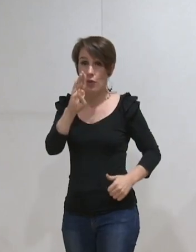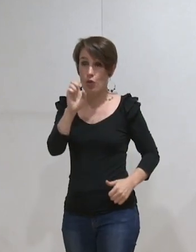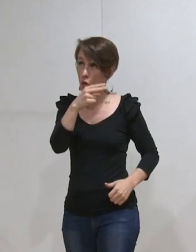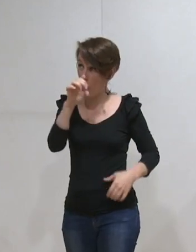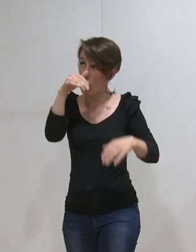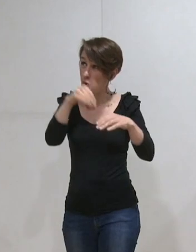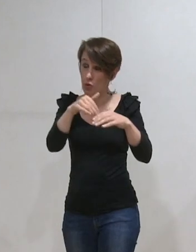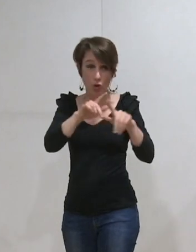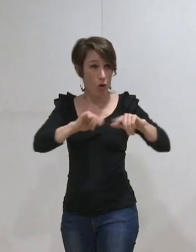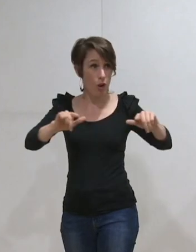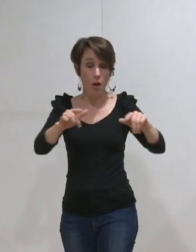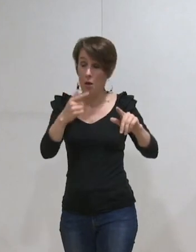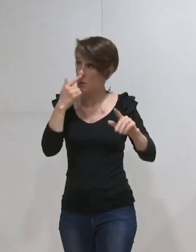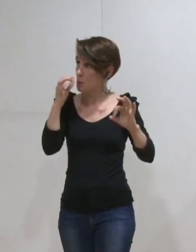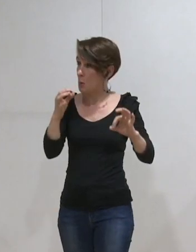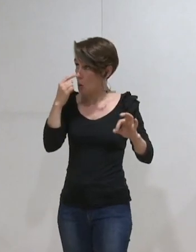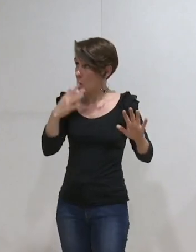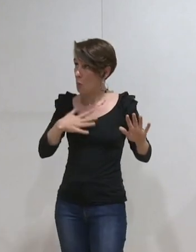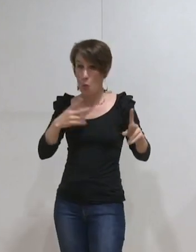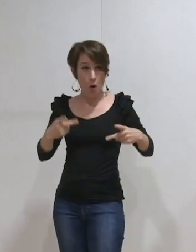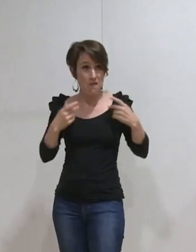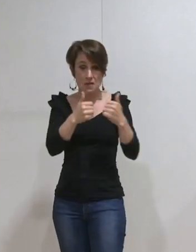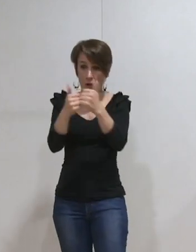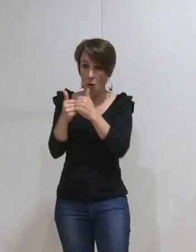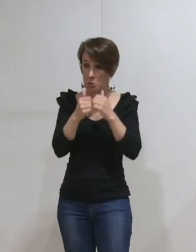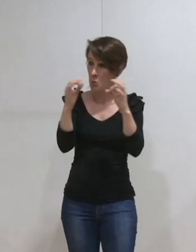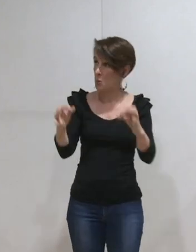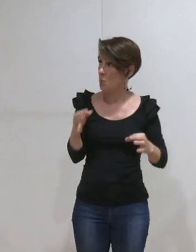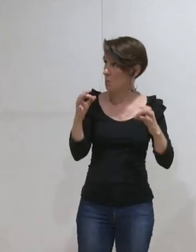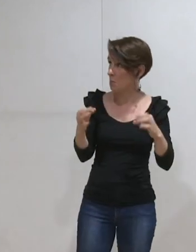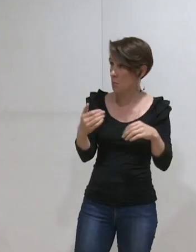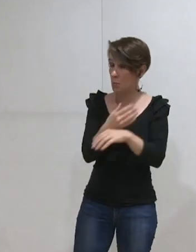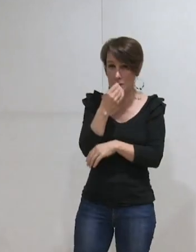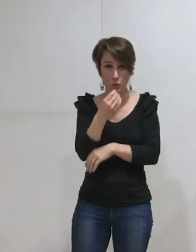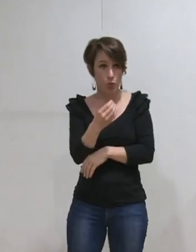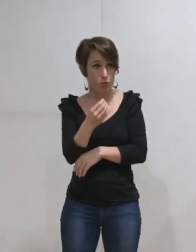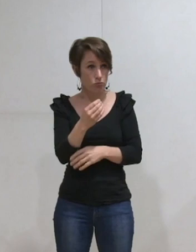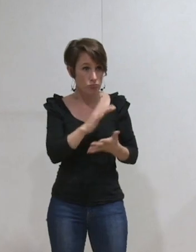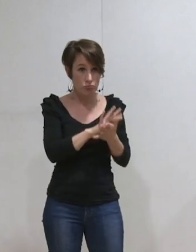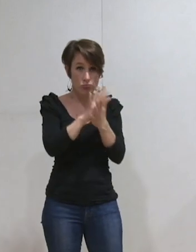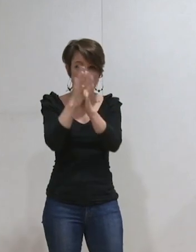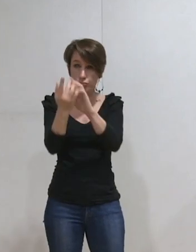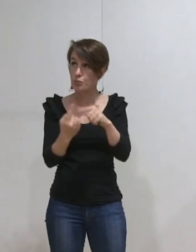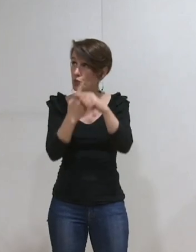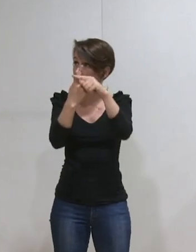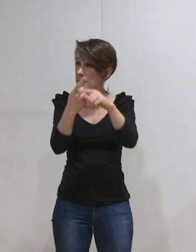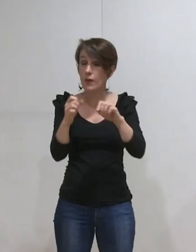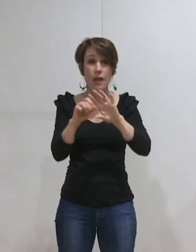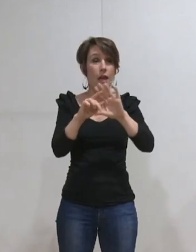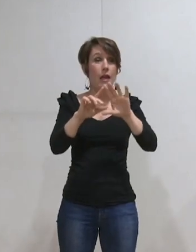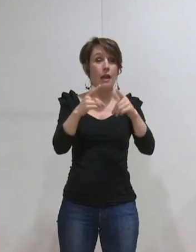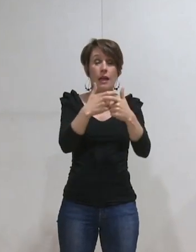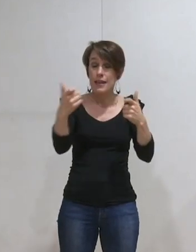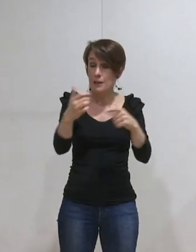questions de vivre ensemble sont plutôt favorisés je parle par exemple du rôle des équipements sociaux et des équipements familiaux sur ces